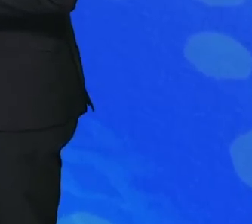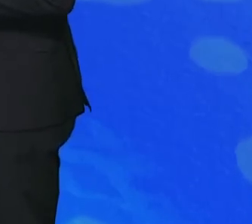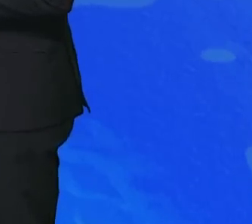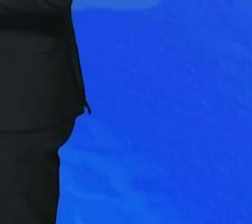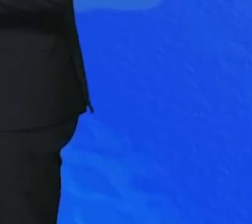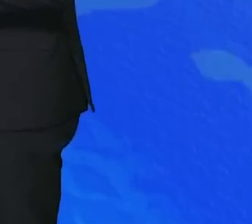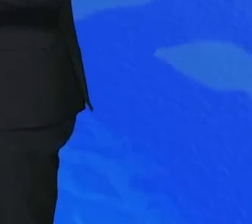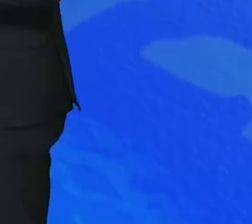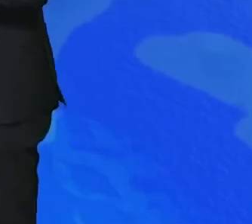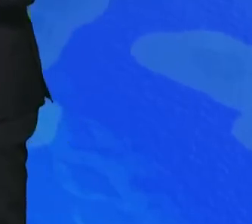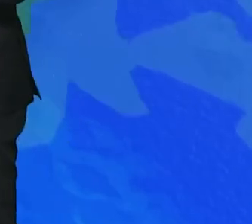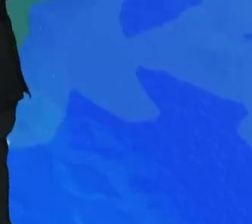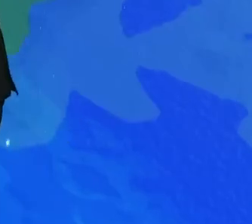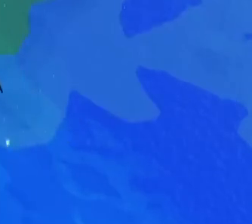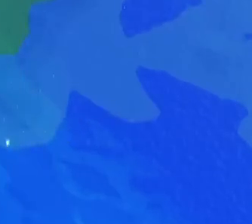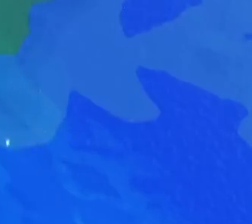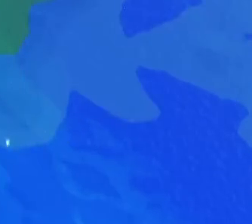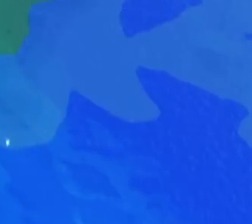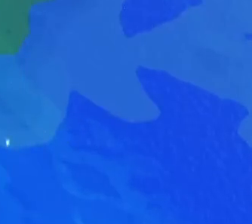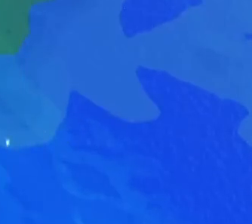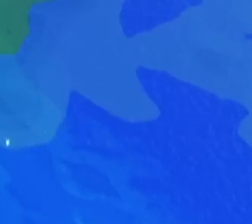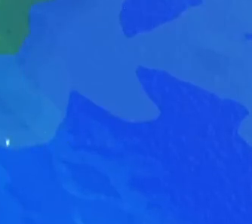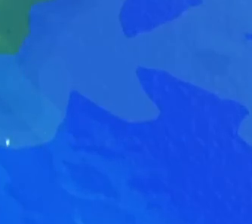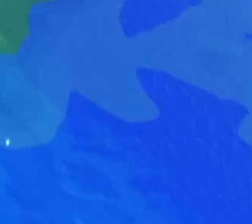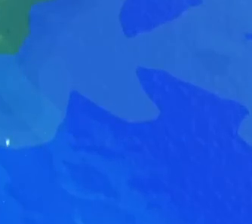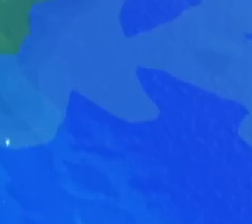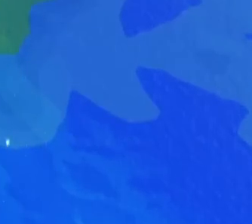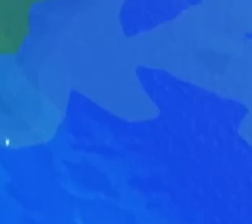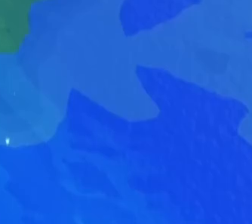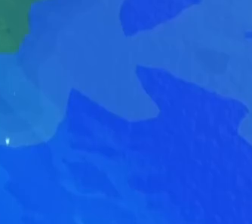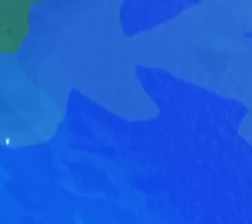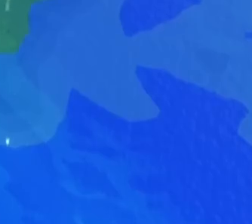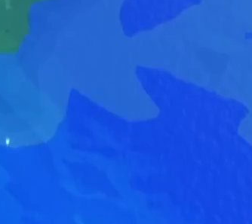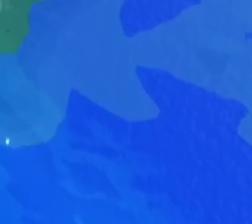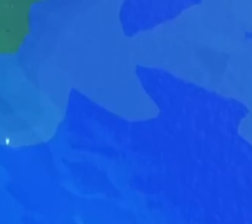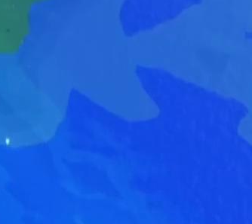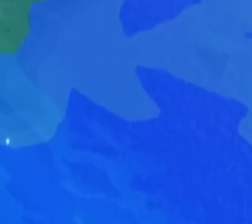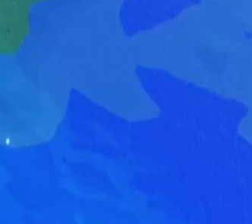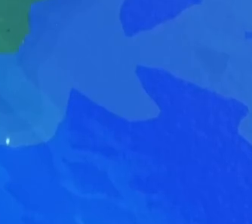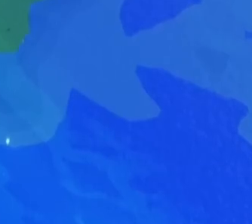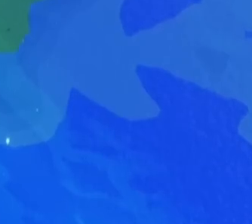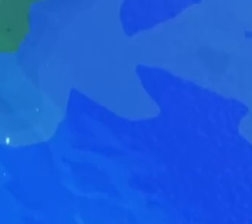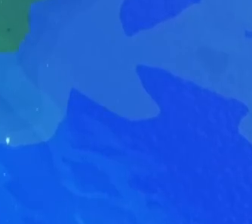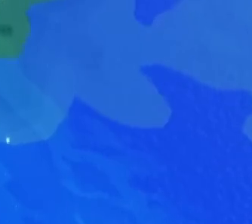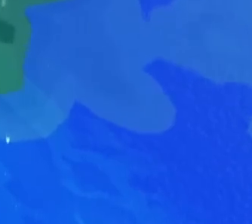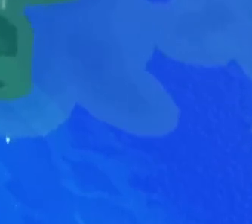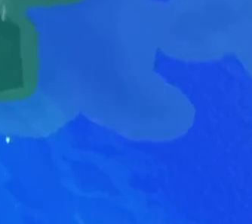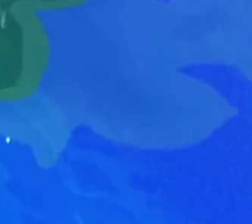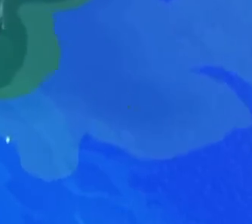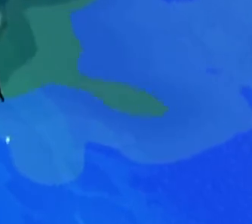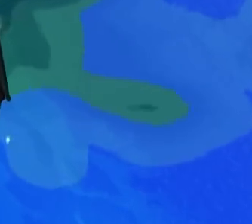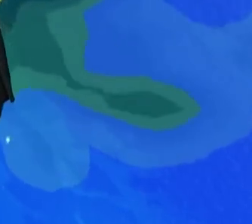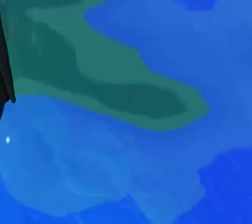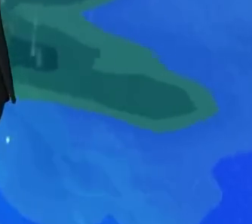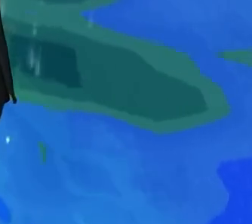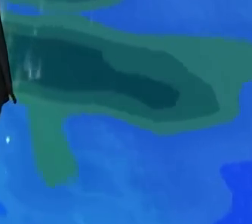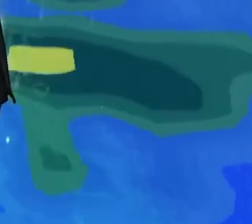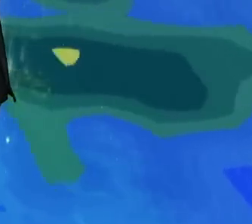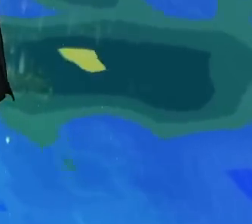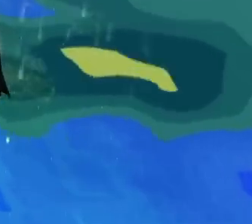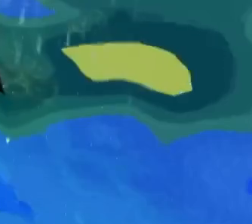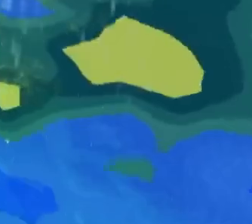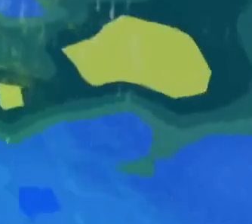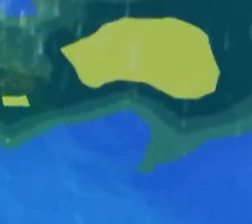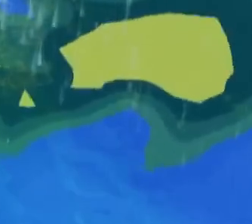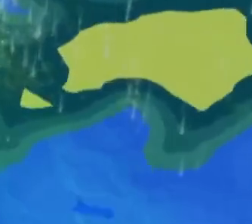sa May Davao Region, Bukidnon, Cotabato at buong Zamboanga Peninsula. Pero sa gabi, ilang lugar na lamang sa Mindanao ang